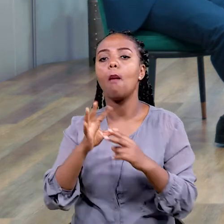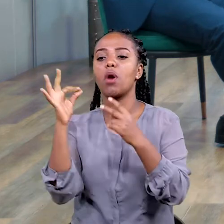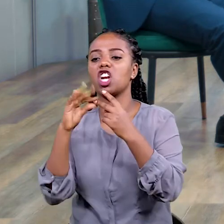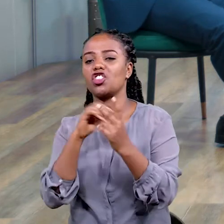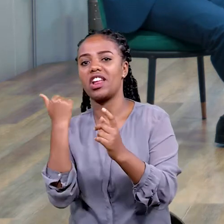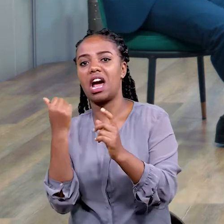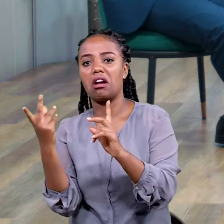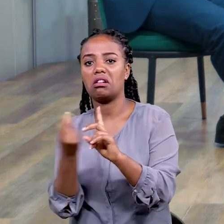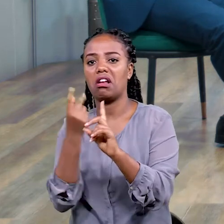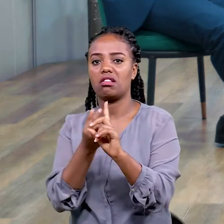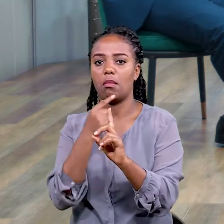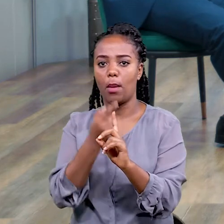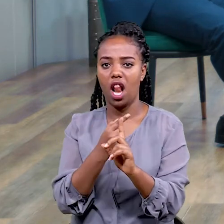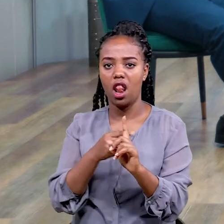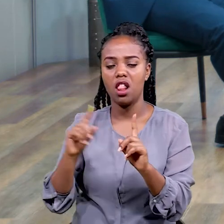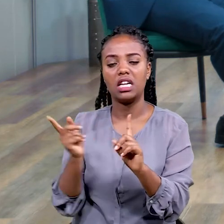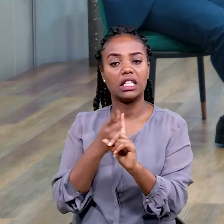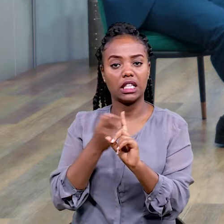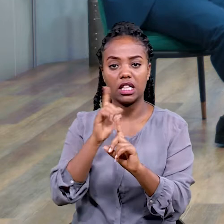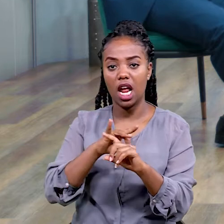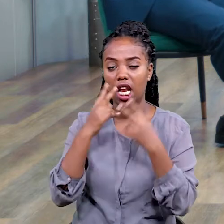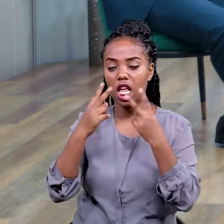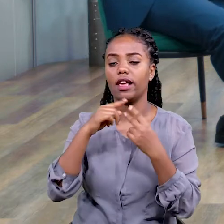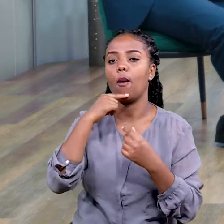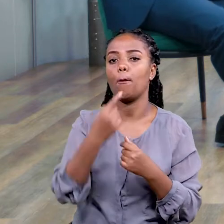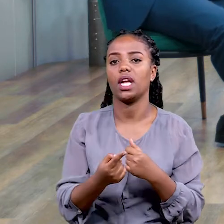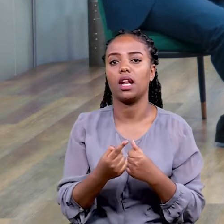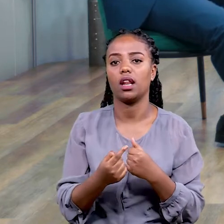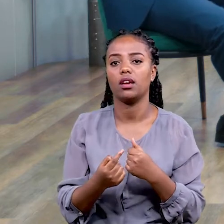በአማራጭ የቅጣት መርሃ ግብር ላይ እንያቸው የሚል